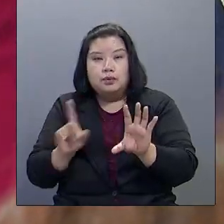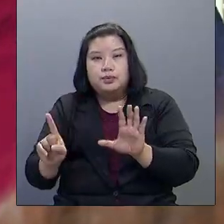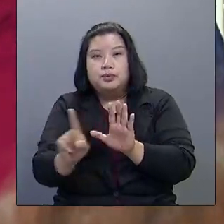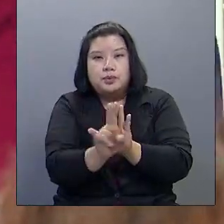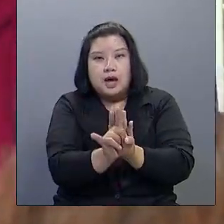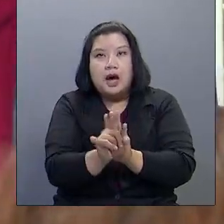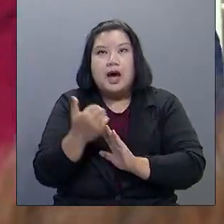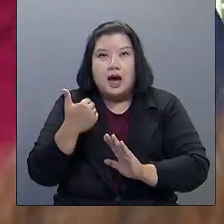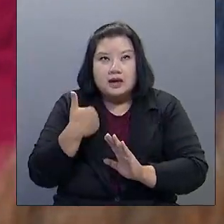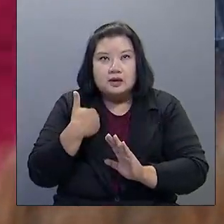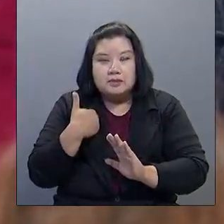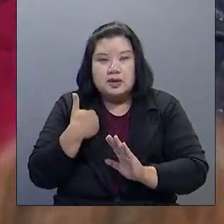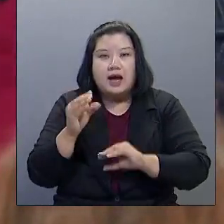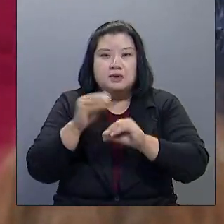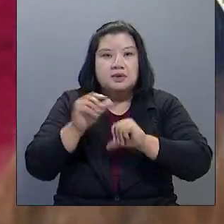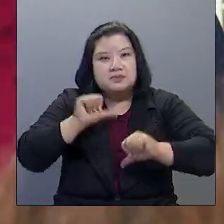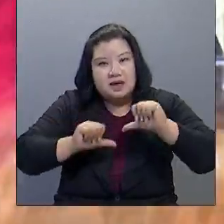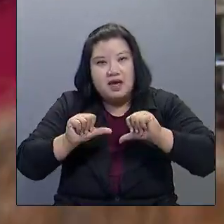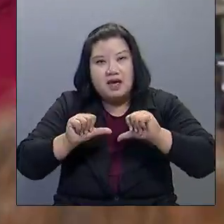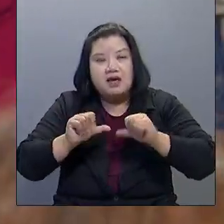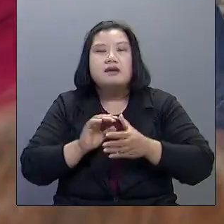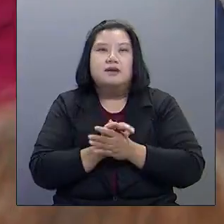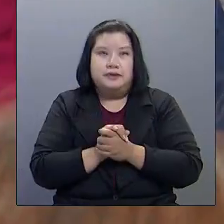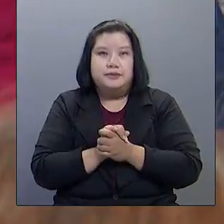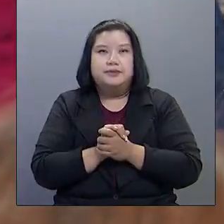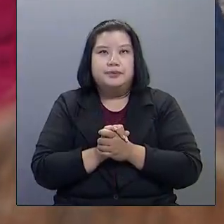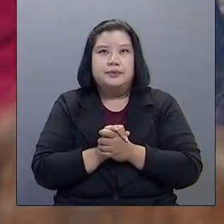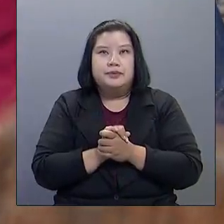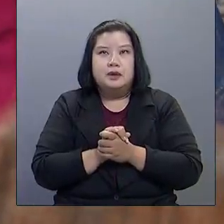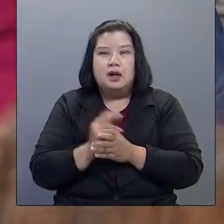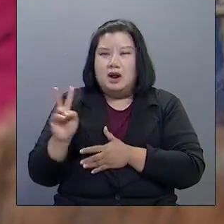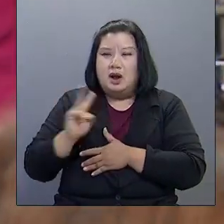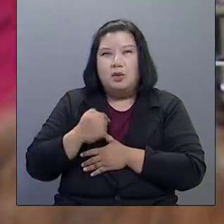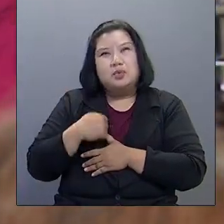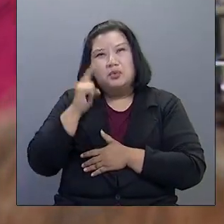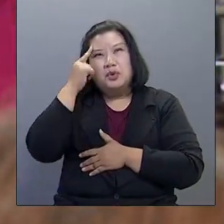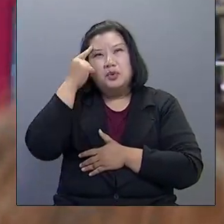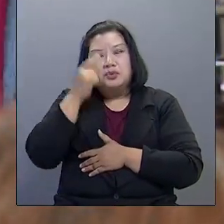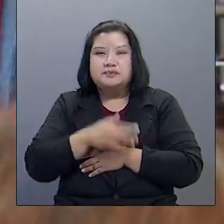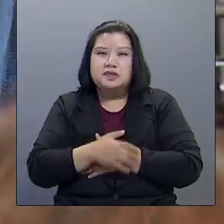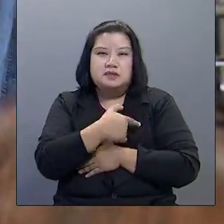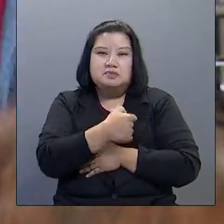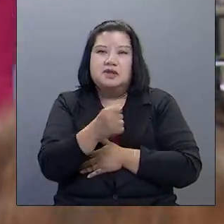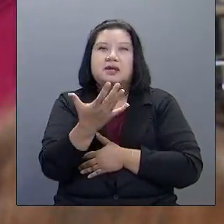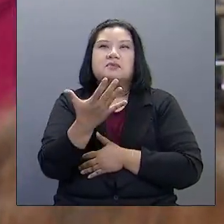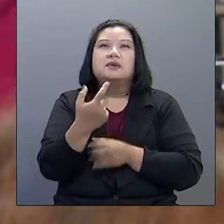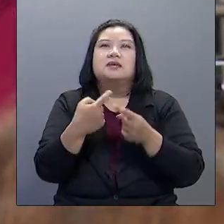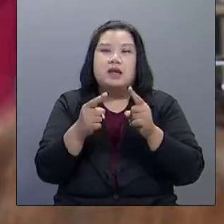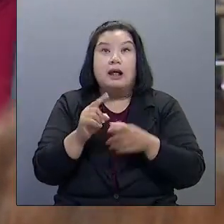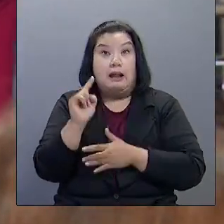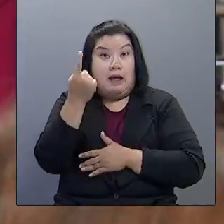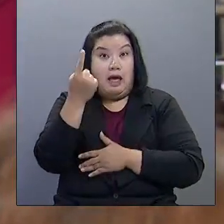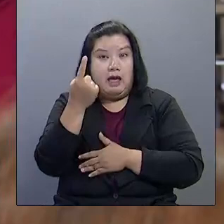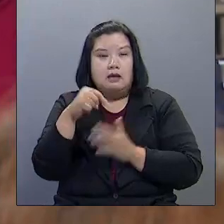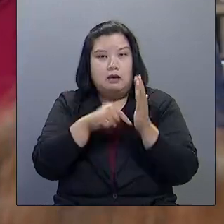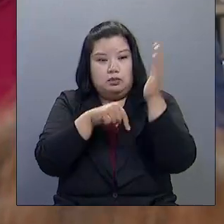ศษแต่ละเมืองที่เราไป ที่เราไป จริงๆพวกเราก็ไม่ได้มั่นใจขนาดนั้นคือเราตอนไปสิงคโปร์เนี่ย